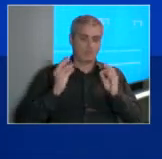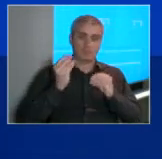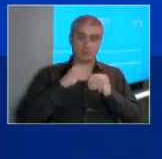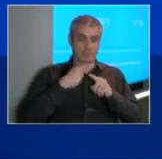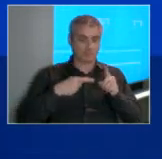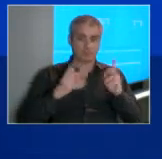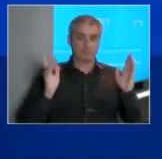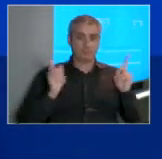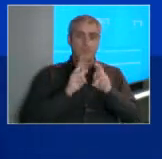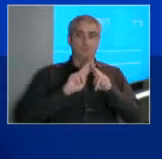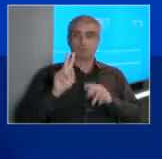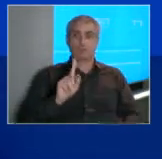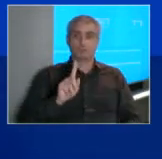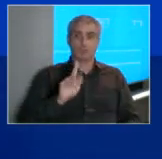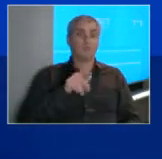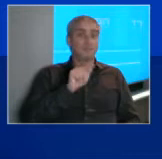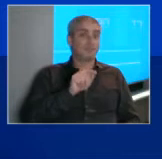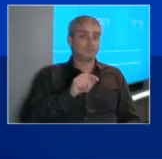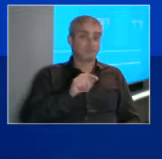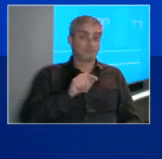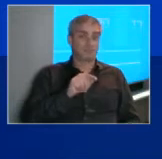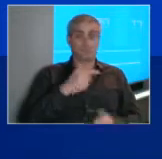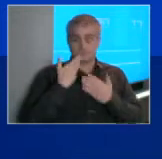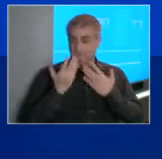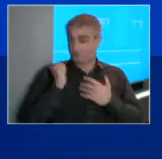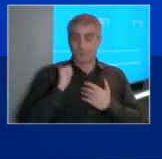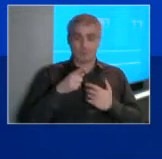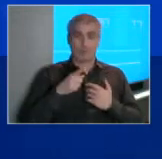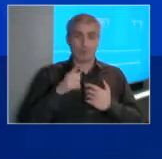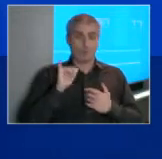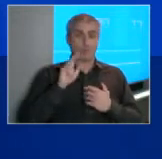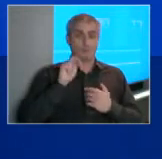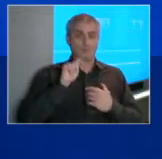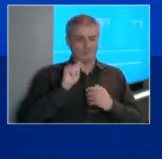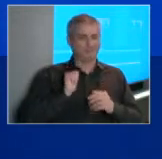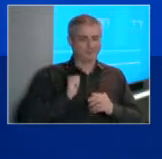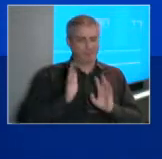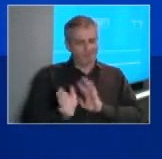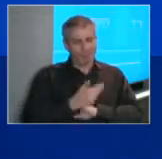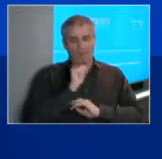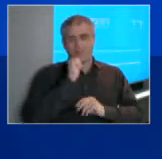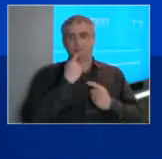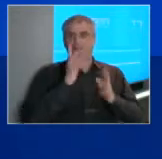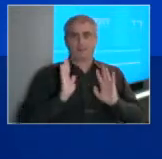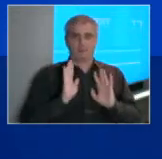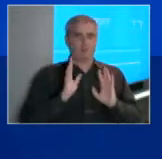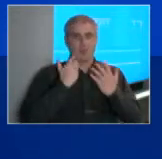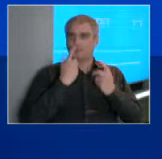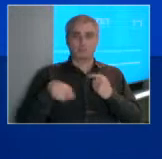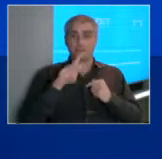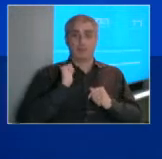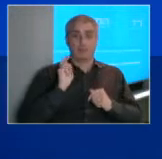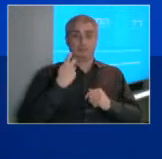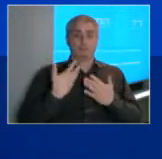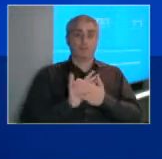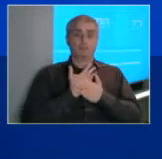חצי שנה, מתקצר בחודשיים. וגם את זה חשפו אתמול בוויינט, גם את זה הצבא עדיף למסמס. לא לספר